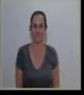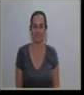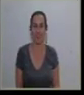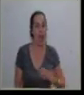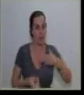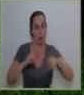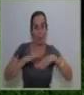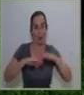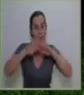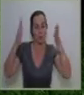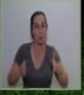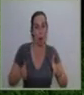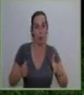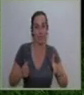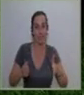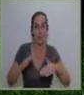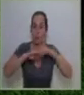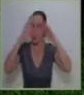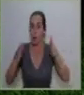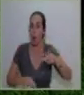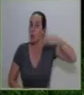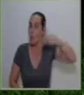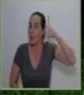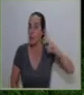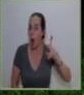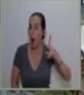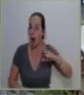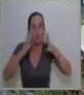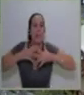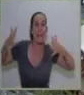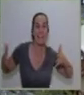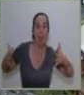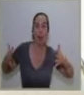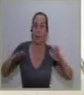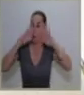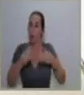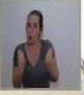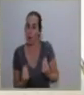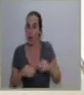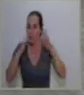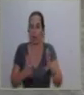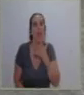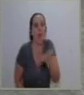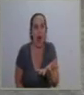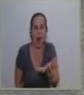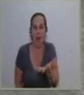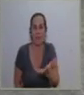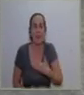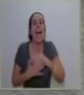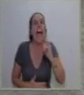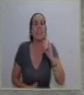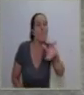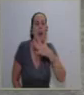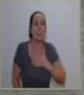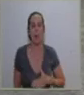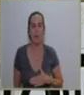יש! אני יכולה לבנות סוכות, סוכות דו-קומתיות, סוכות ענקיות, סוכות טובות, סוכות מכוערות, איזה סוכות